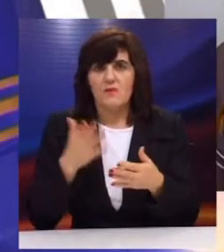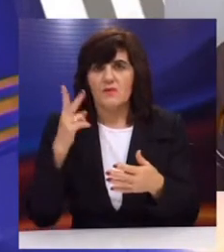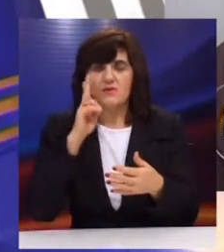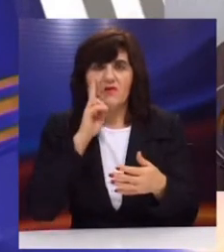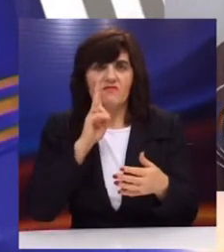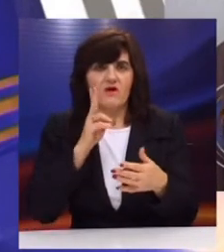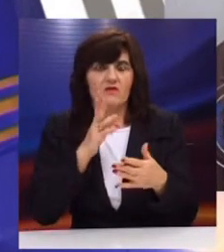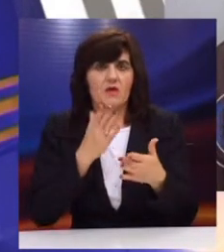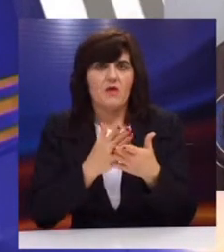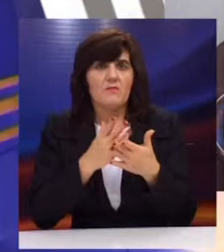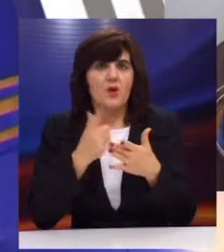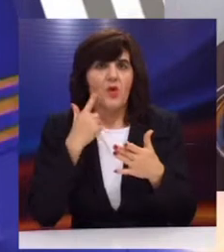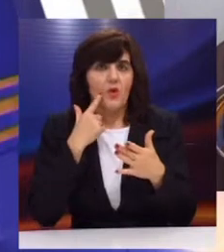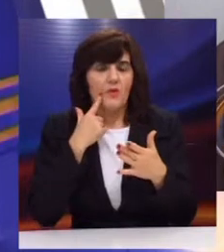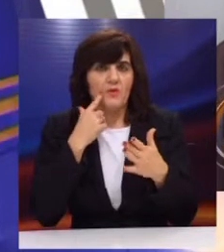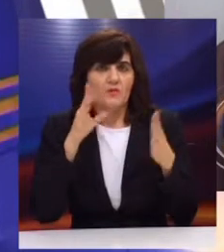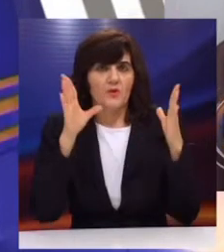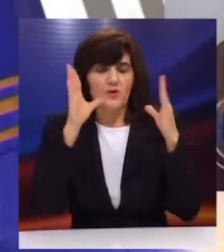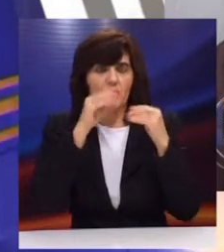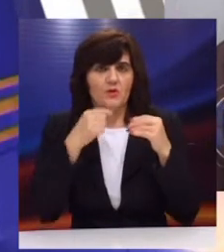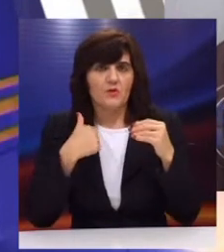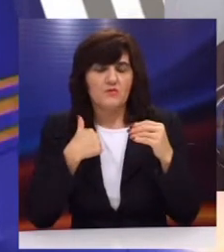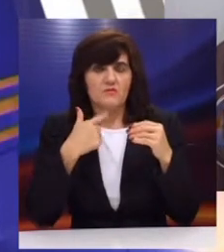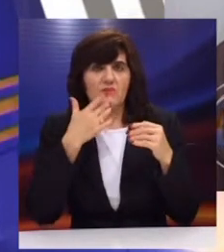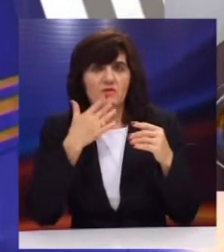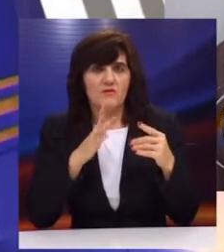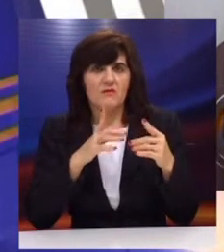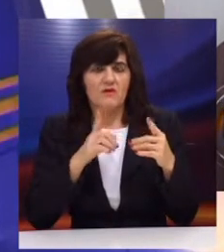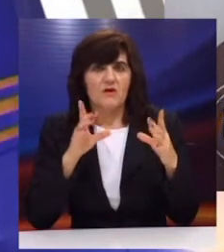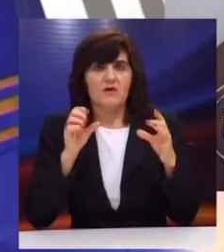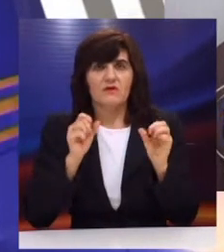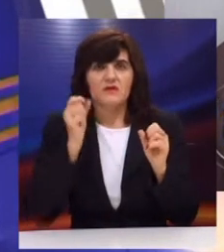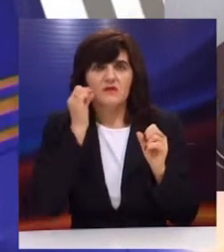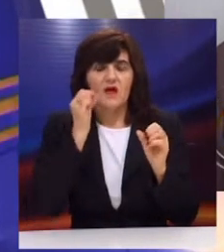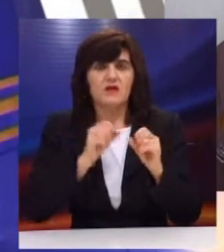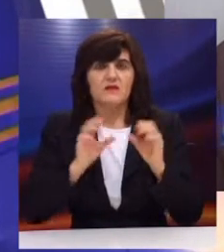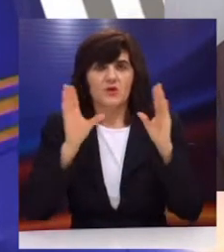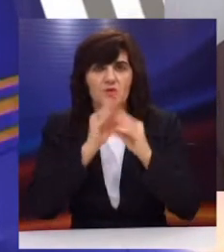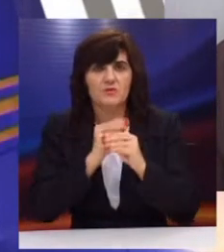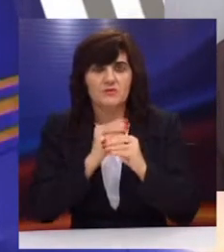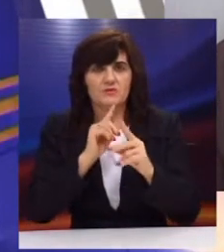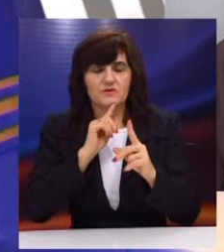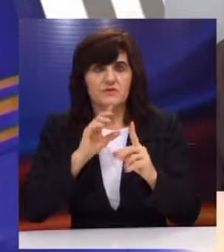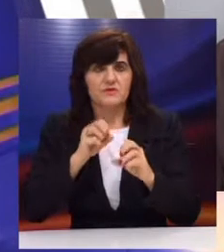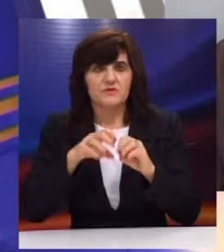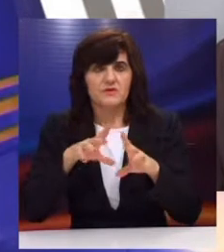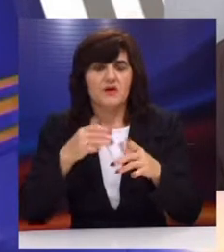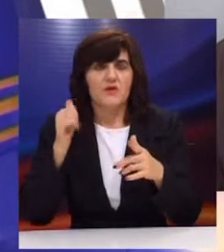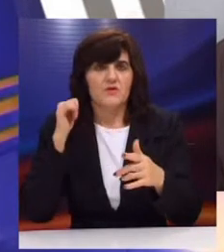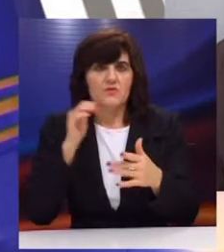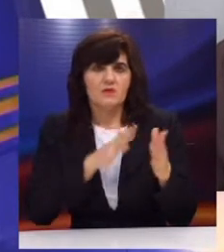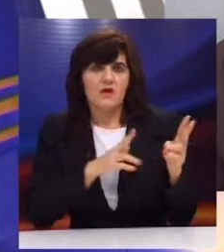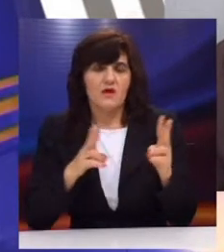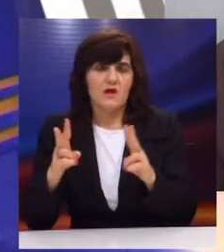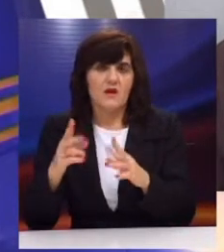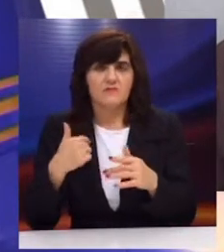2 dana, bile su neke probe i preko noći su grejali, a preko dana je bilo isključeno. Međutim, od juče greju